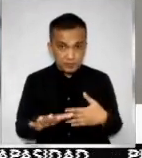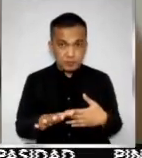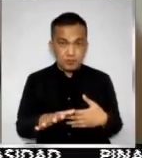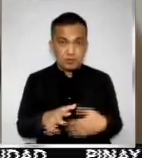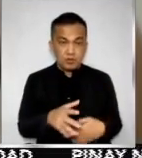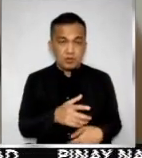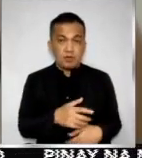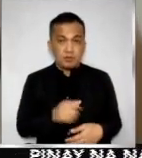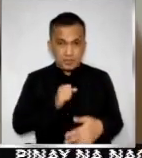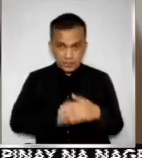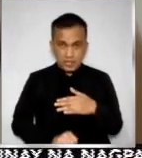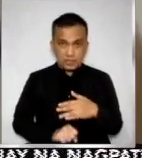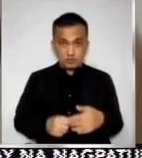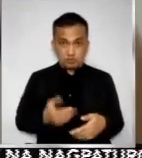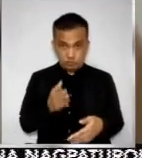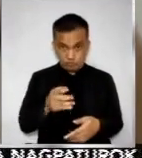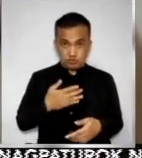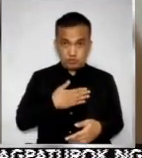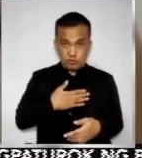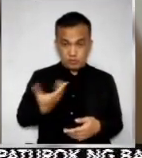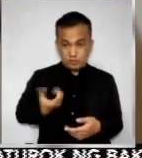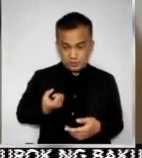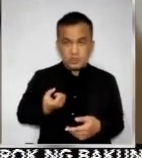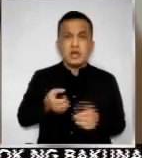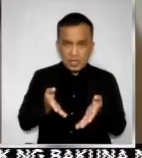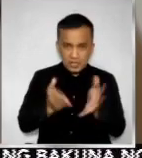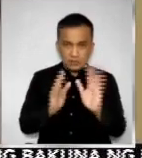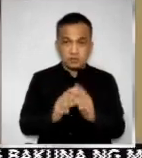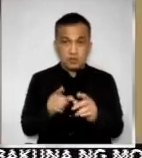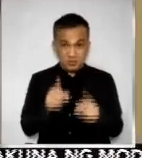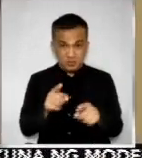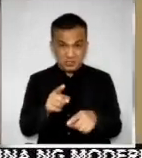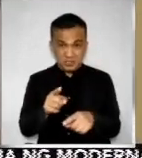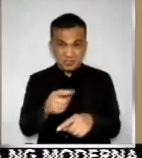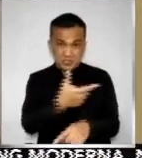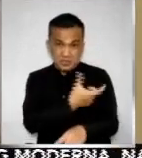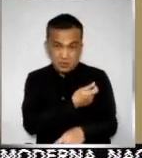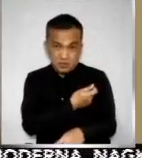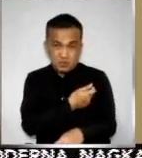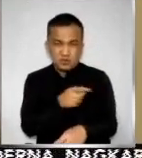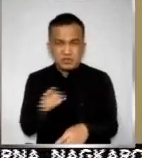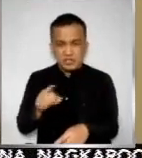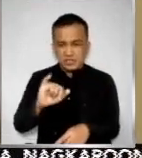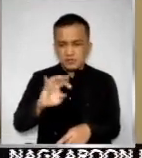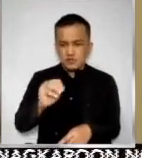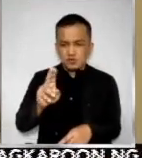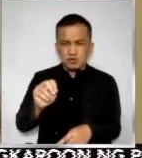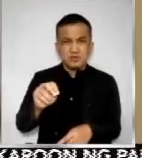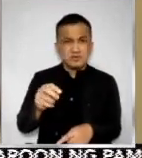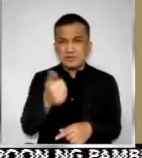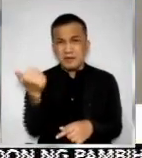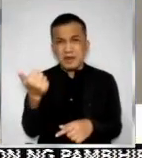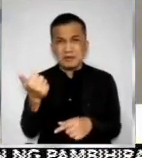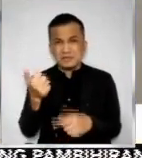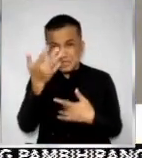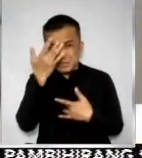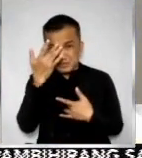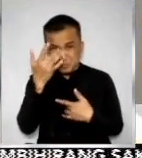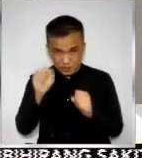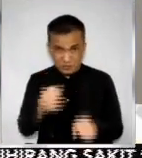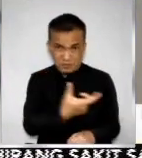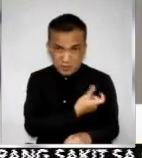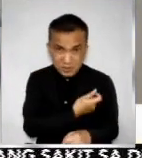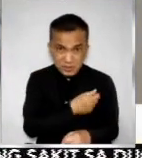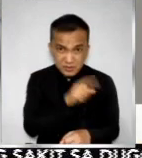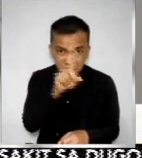naman. Pwede bang bakunahan ang mga immunocompromised o yung may mga karamdaman? For example, yung mga may